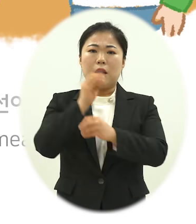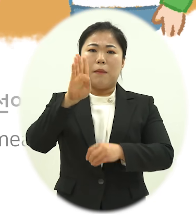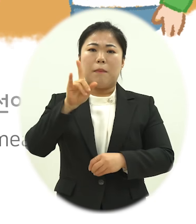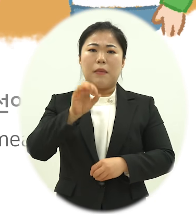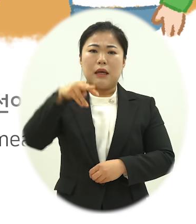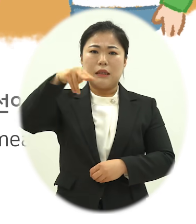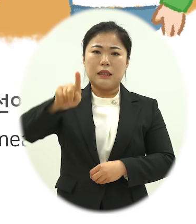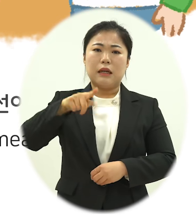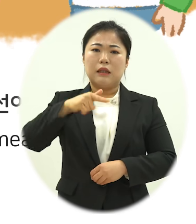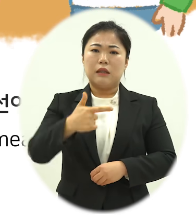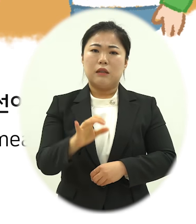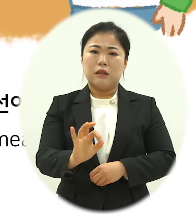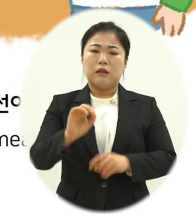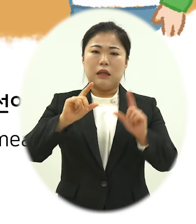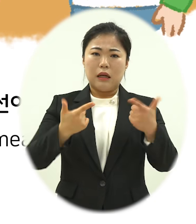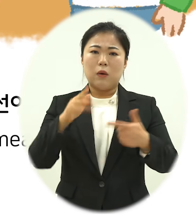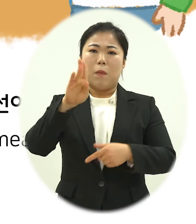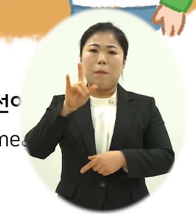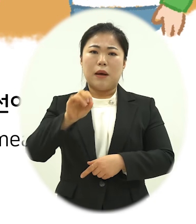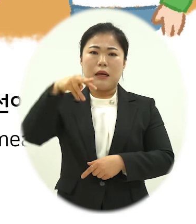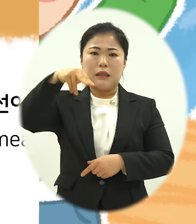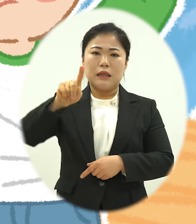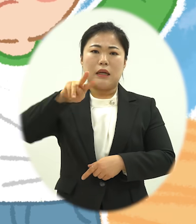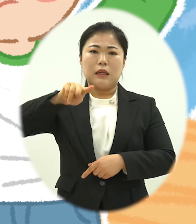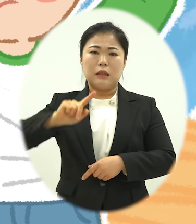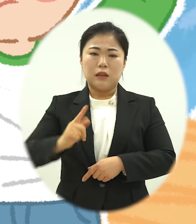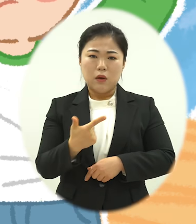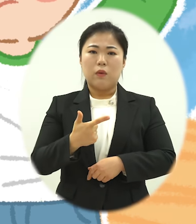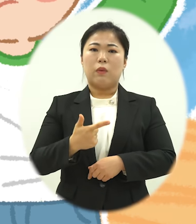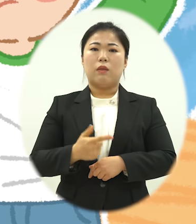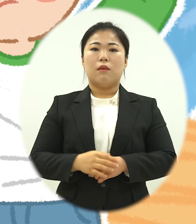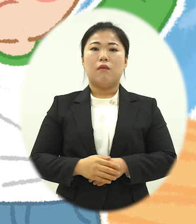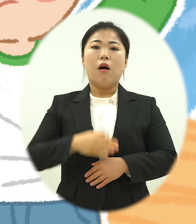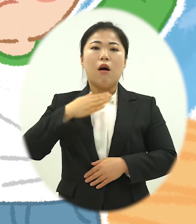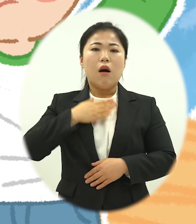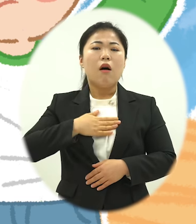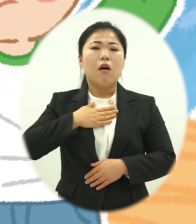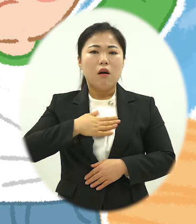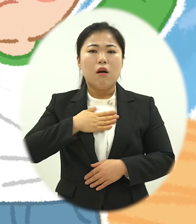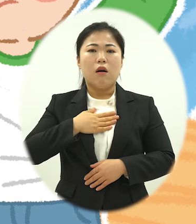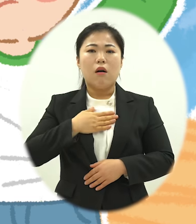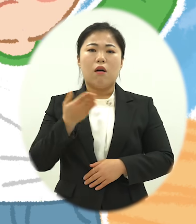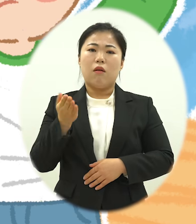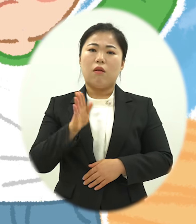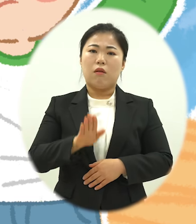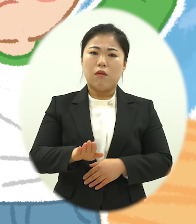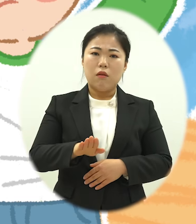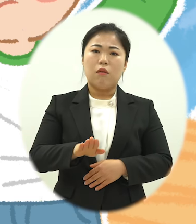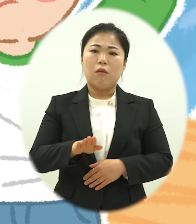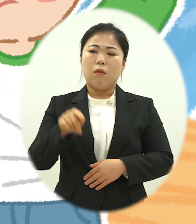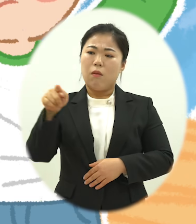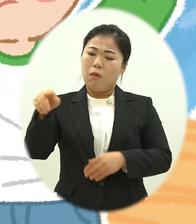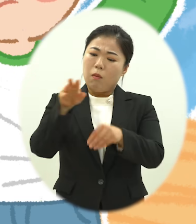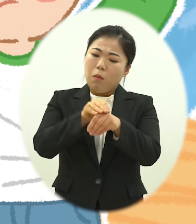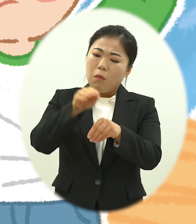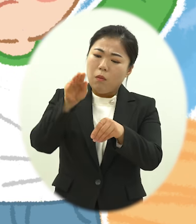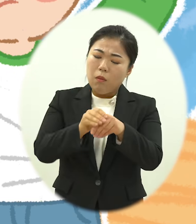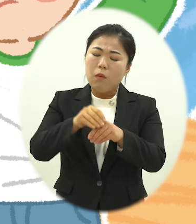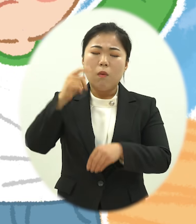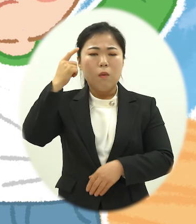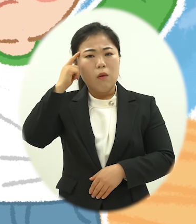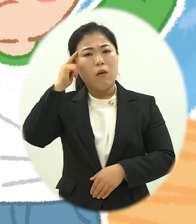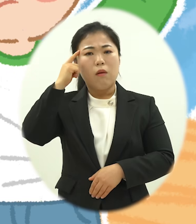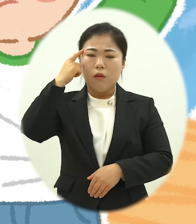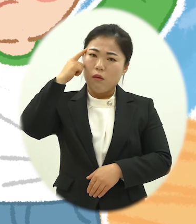방사능이 아니고 방사선 이라고 아아아 알아 그러니까 그걸 왜